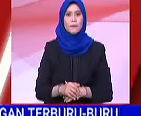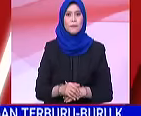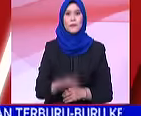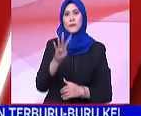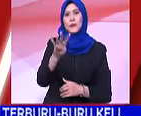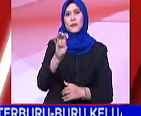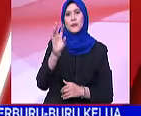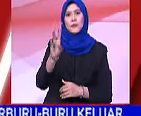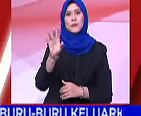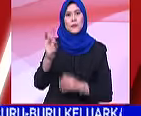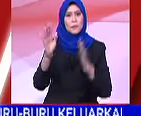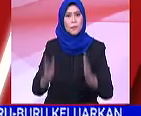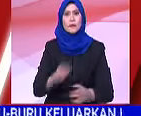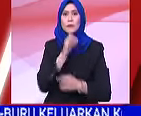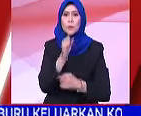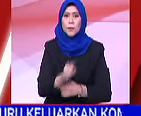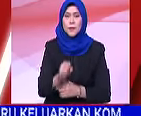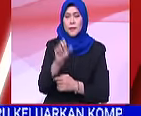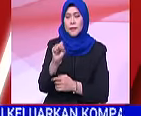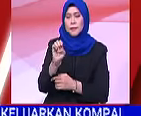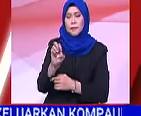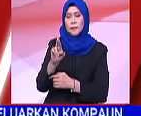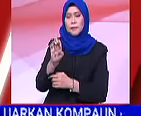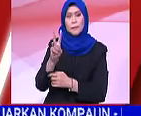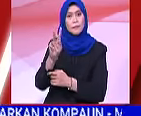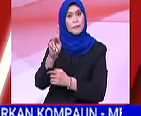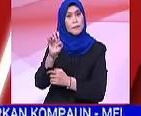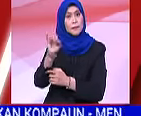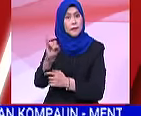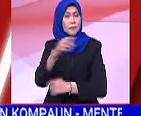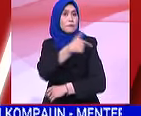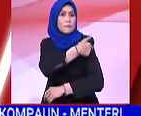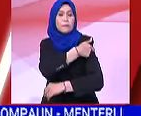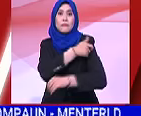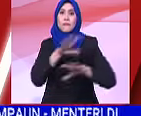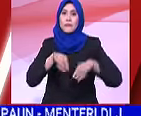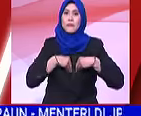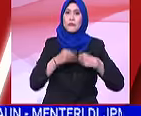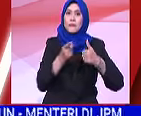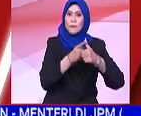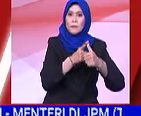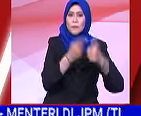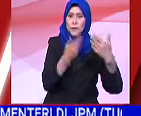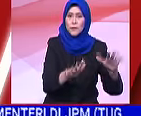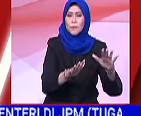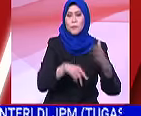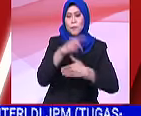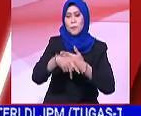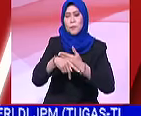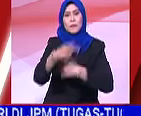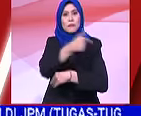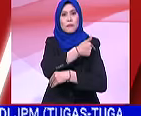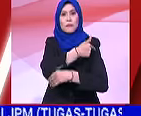Seramai 478 warga emas di Serikai telah menerima suntikan vaksin COVID-19 bagi dos pertama di bawah program